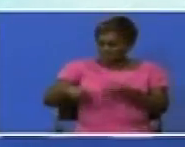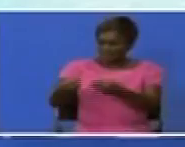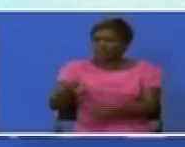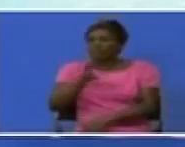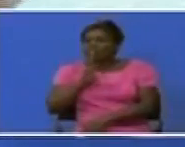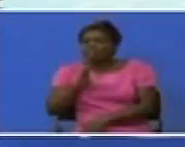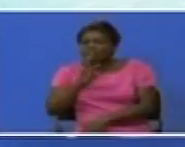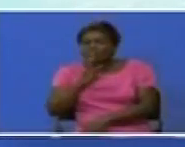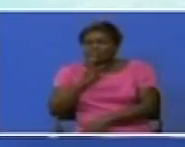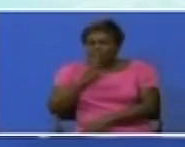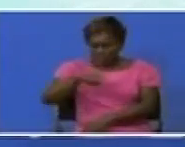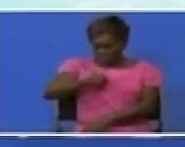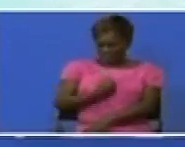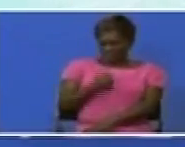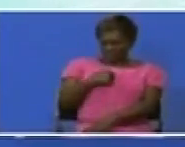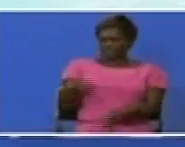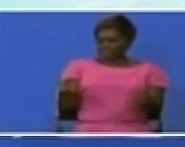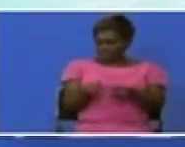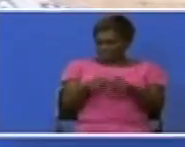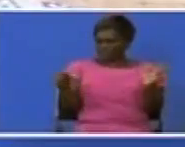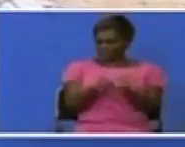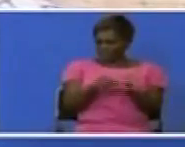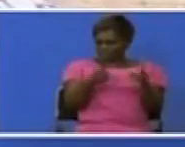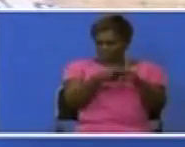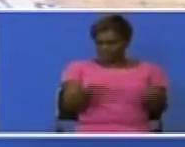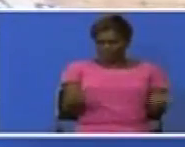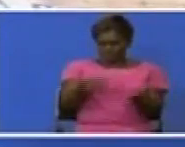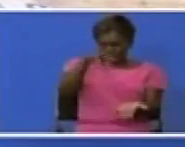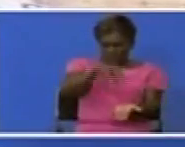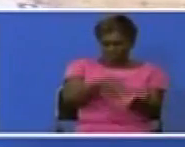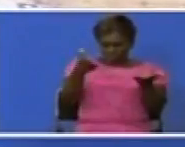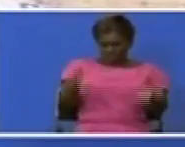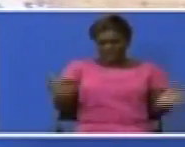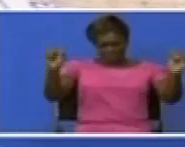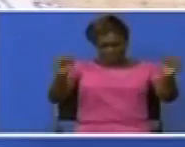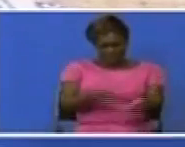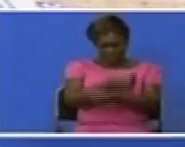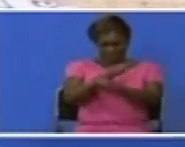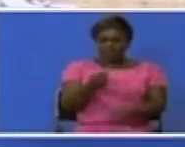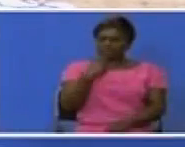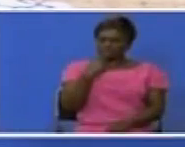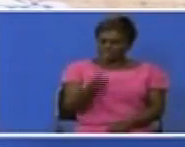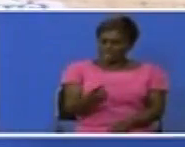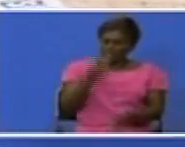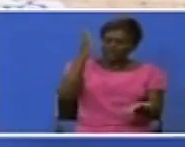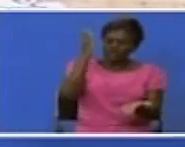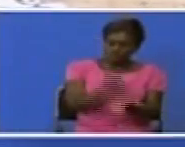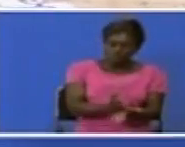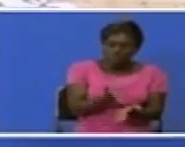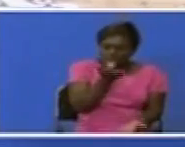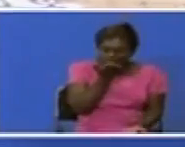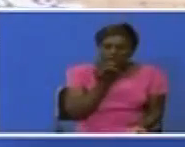maji, sina zitu kaanza kusikia kuna kitu ndani ya tumbo. As it is now, you cannot tell if it's actually